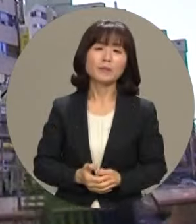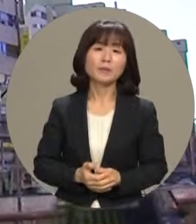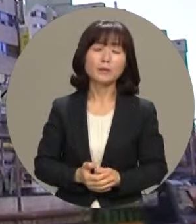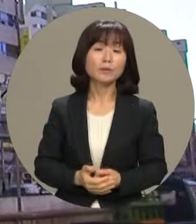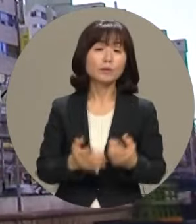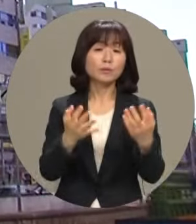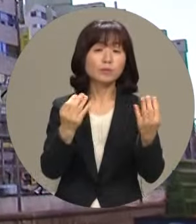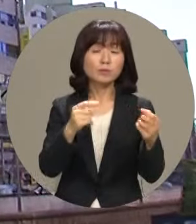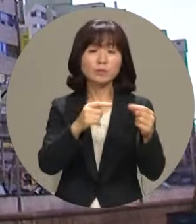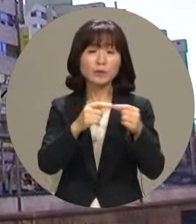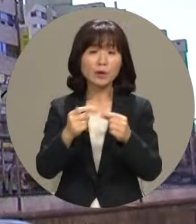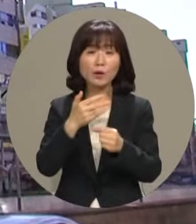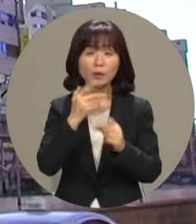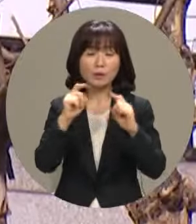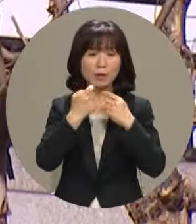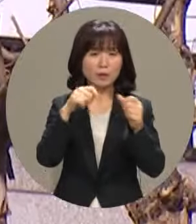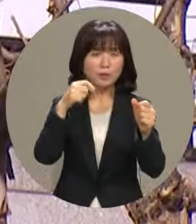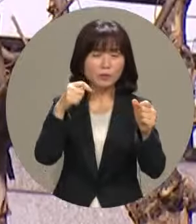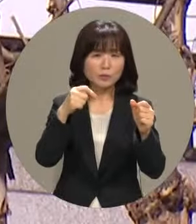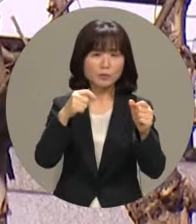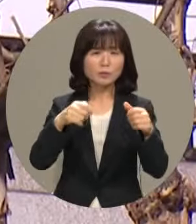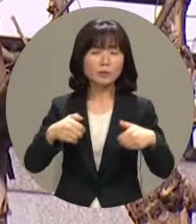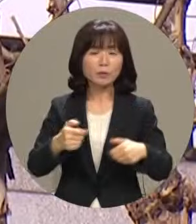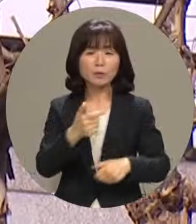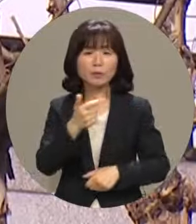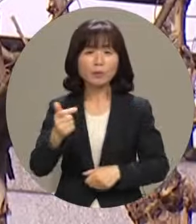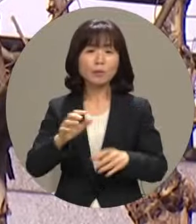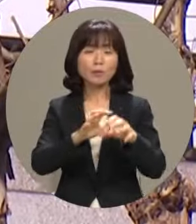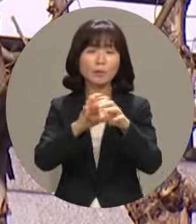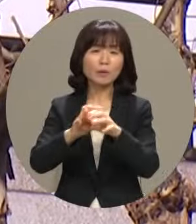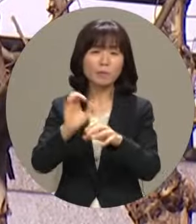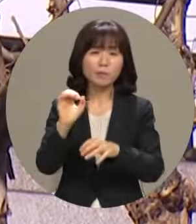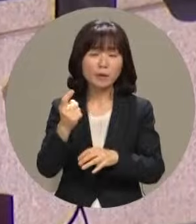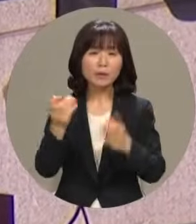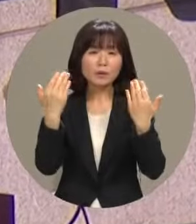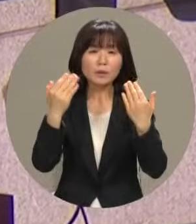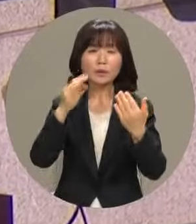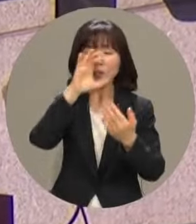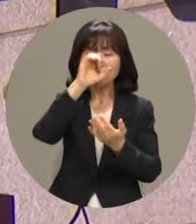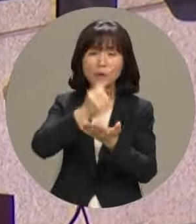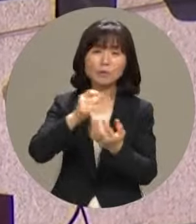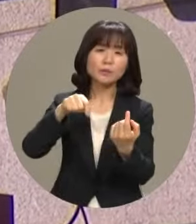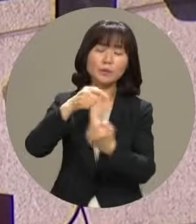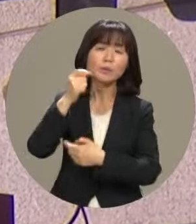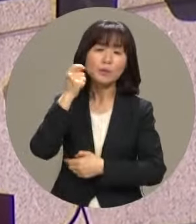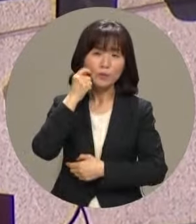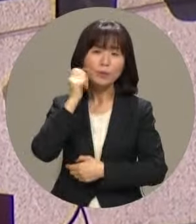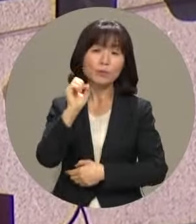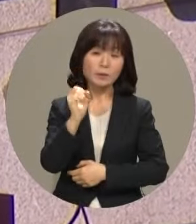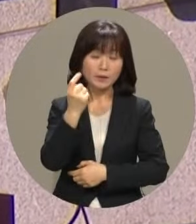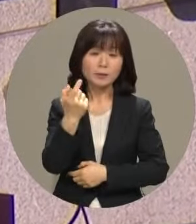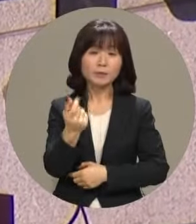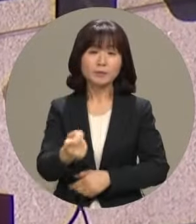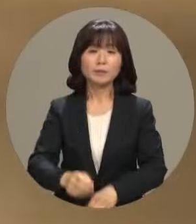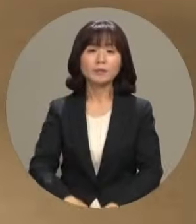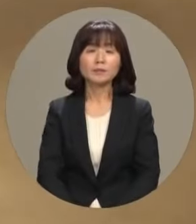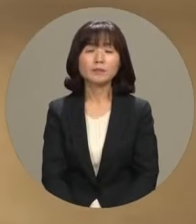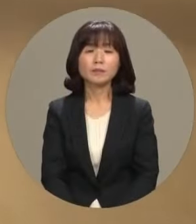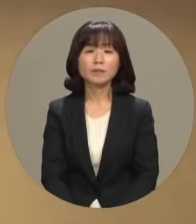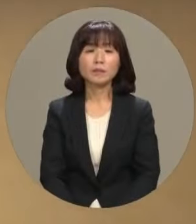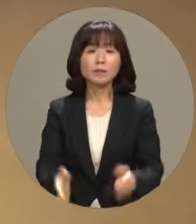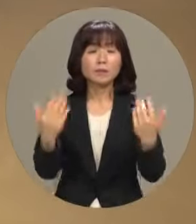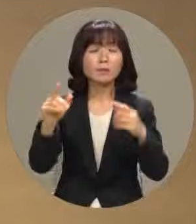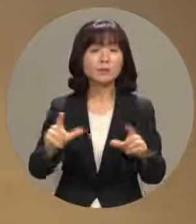수학 영어에 대한 사교육 수요가 큰 데다 코로나19로 학교가 정상적으로 운영되지 못한게 원인으로 지목됩니다